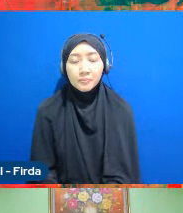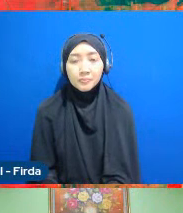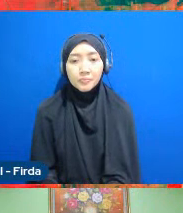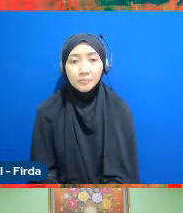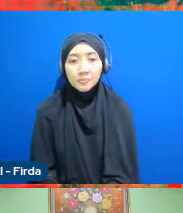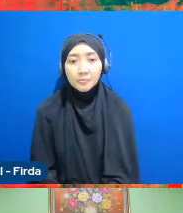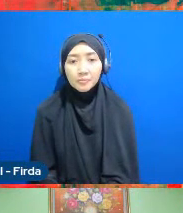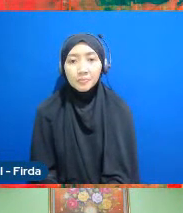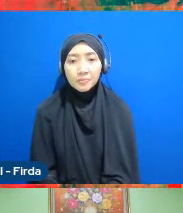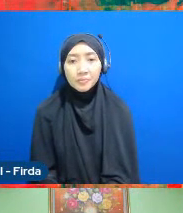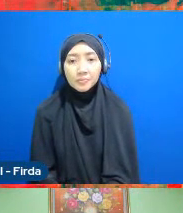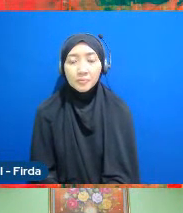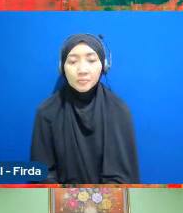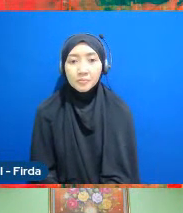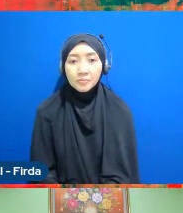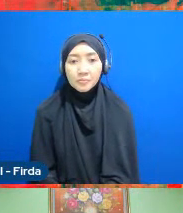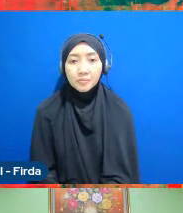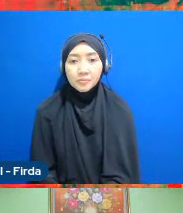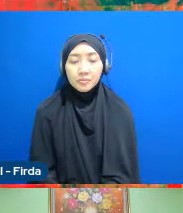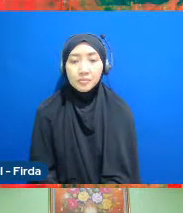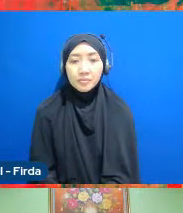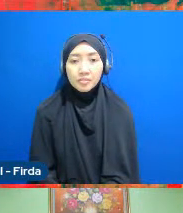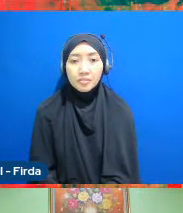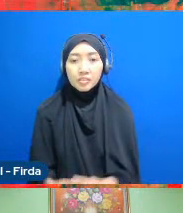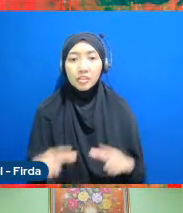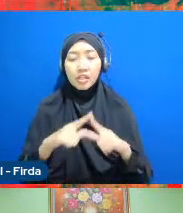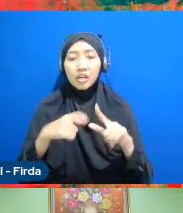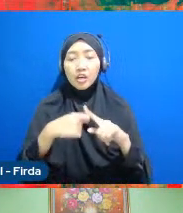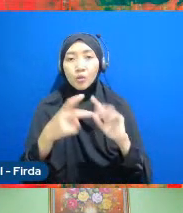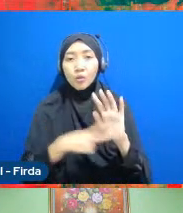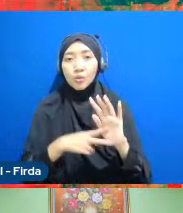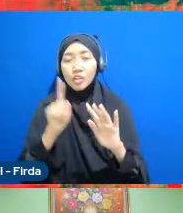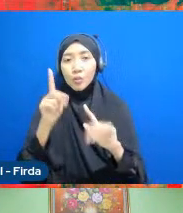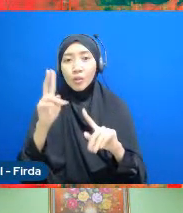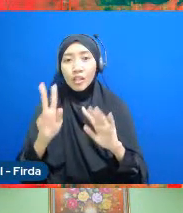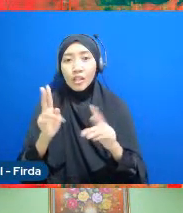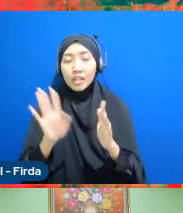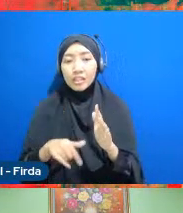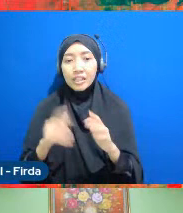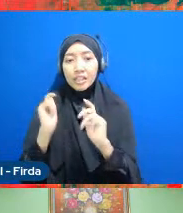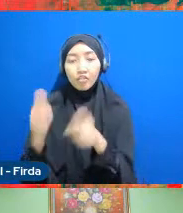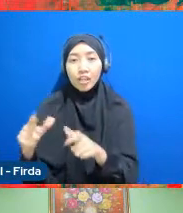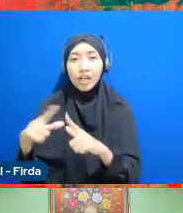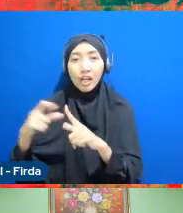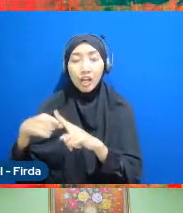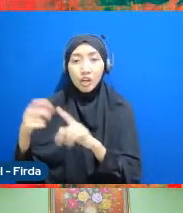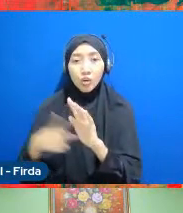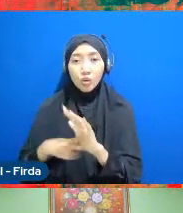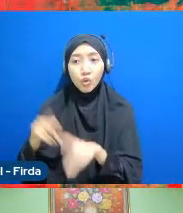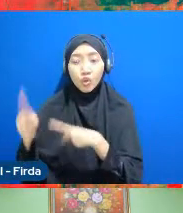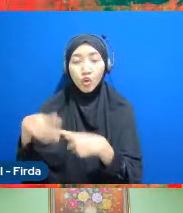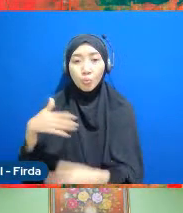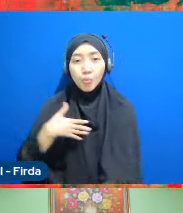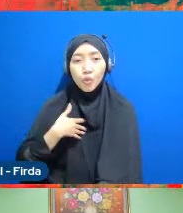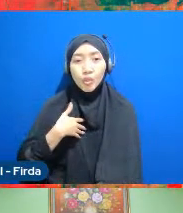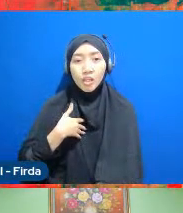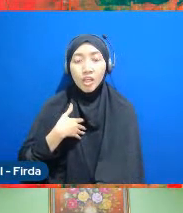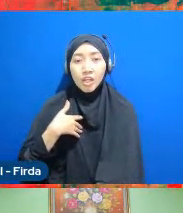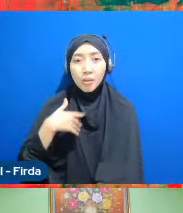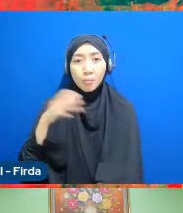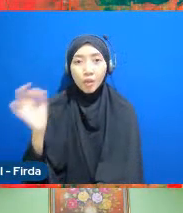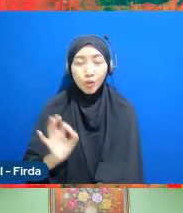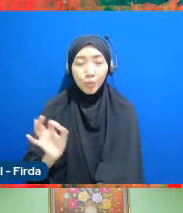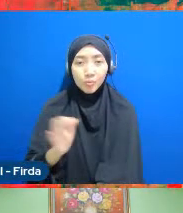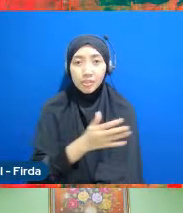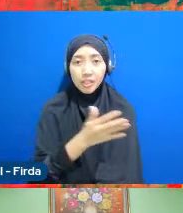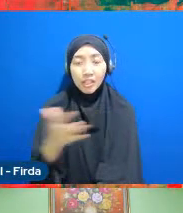sini ada akun satu lagi, ada fitur baru daftar akun. Jika sahabat belum mempunyai akun,